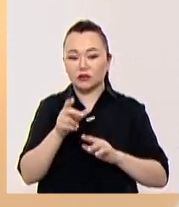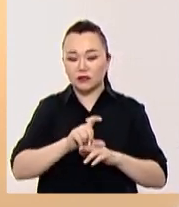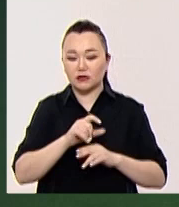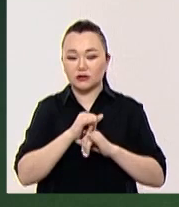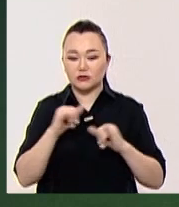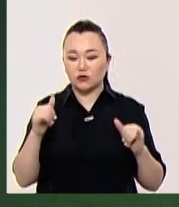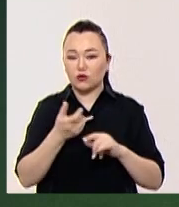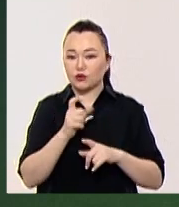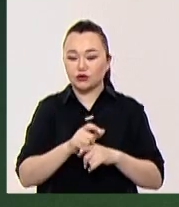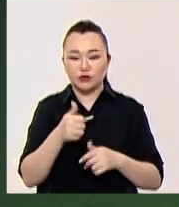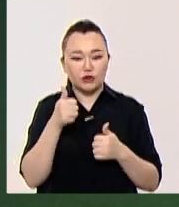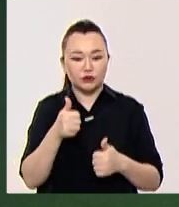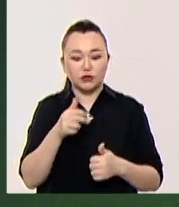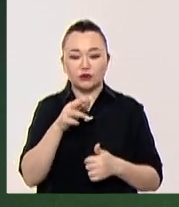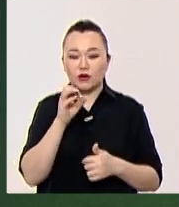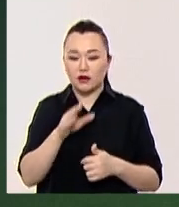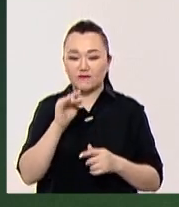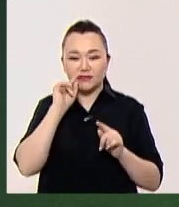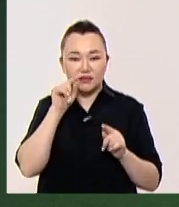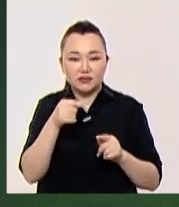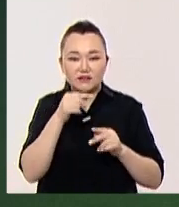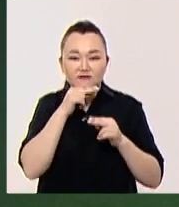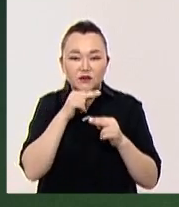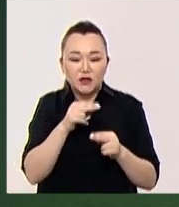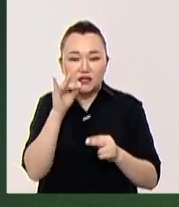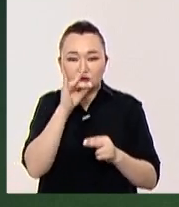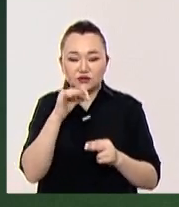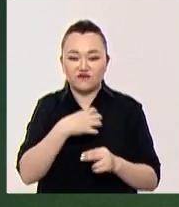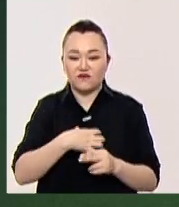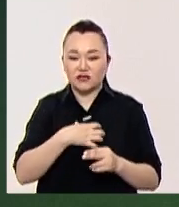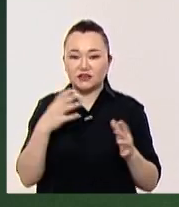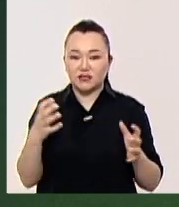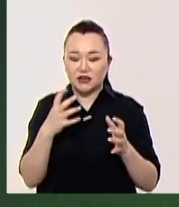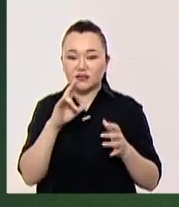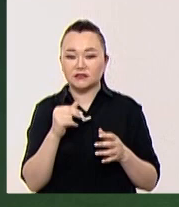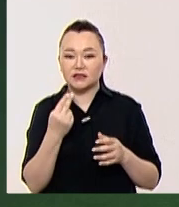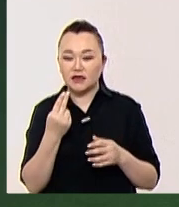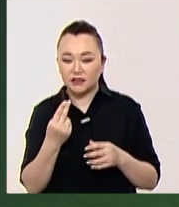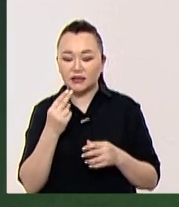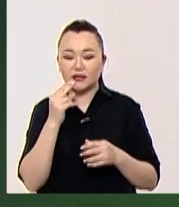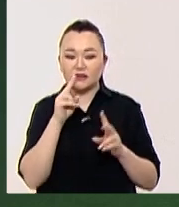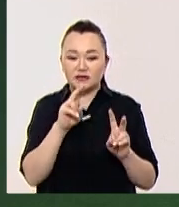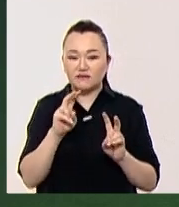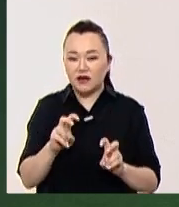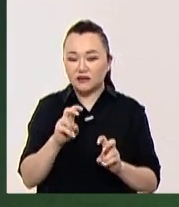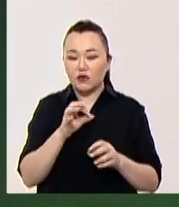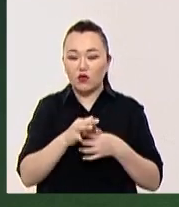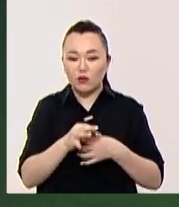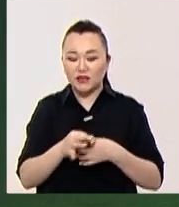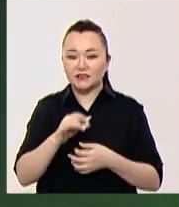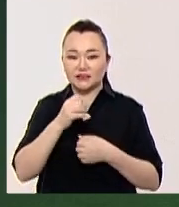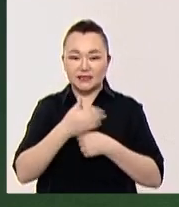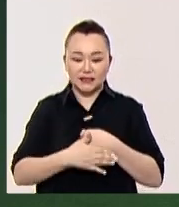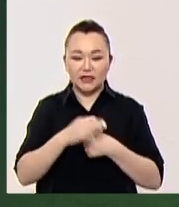развития. Токаев заострил внимание, что исторически важно сохранить национально идентичные названия областных центров